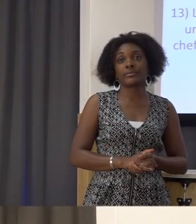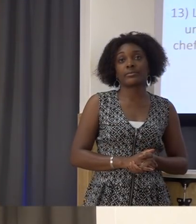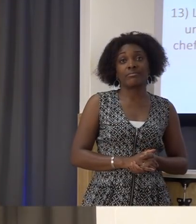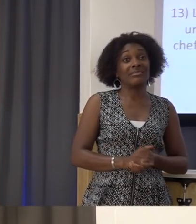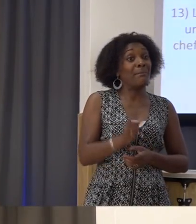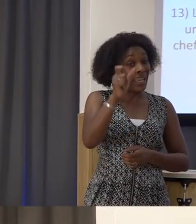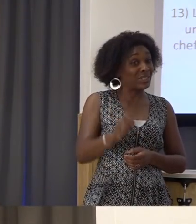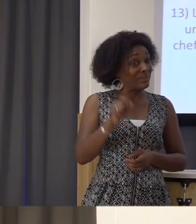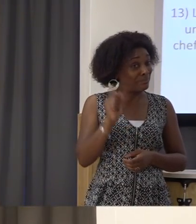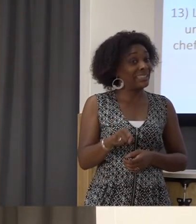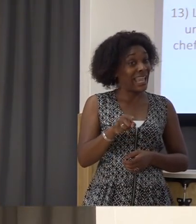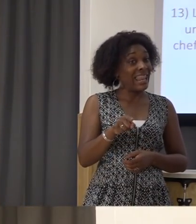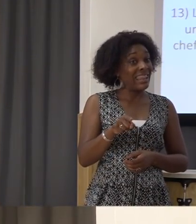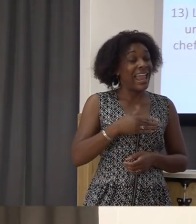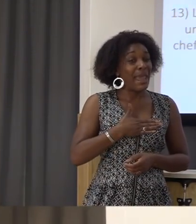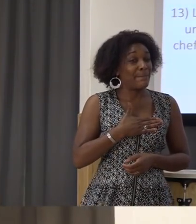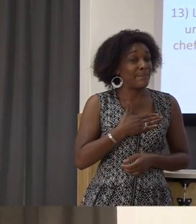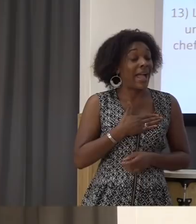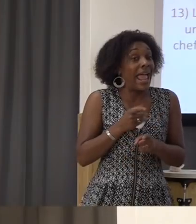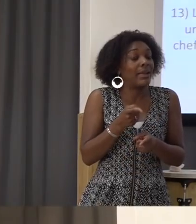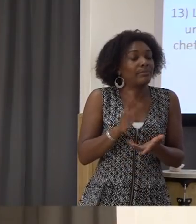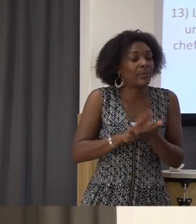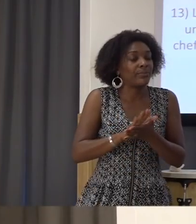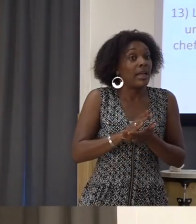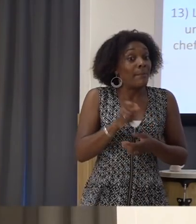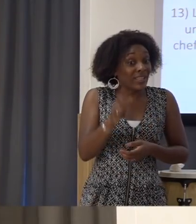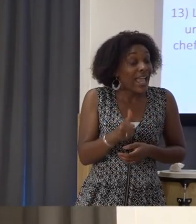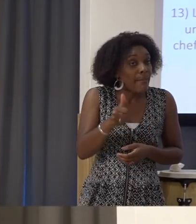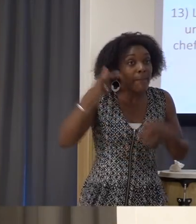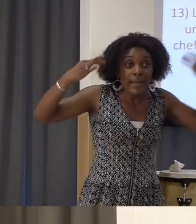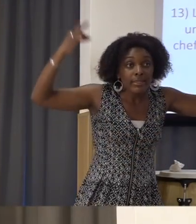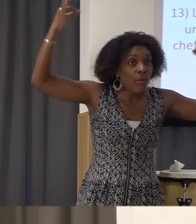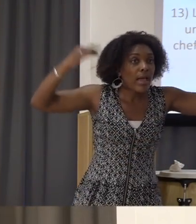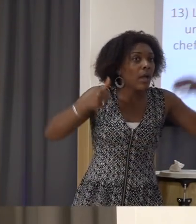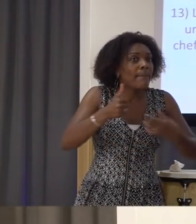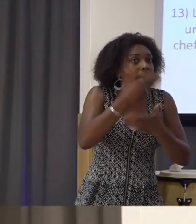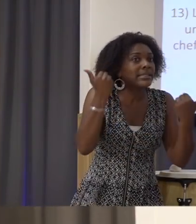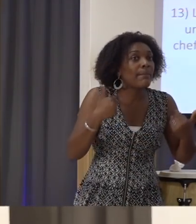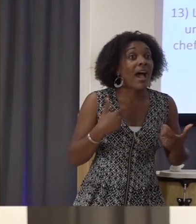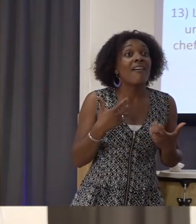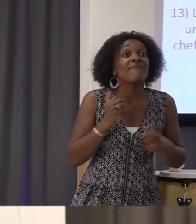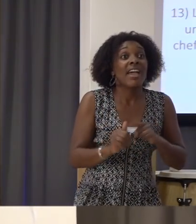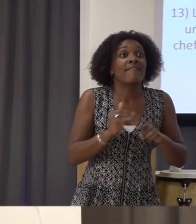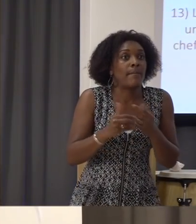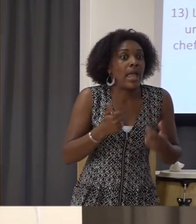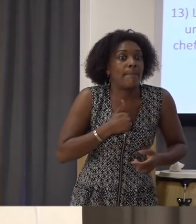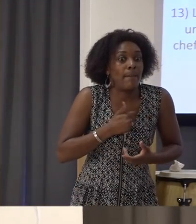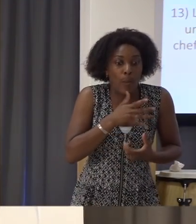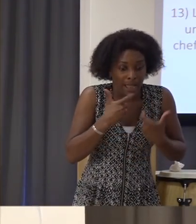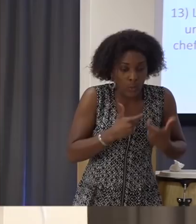Cette personne est manipulée, elle est sous contrôle. Elle est poussée à faire ce qu'elle ne veut pas faire.